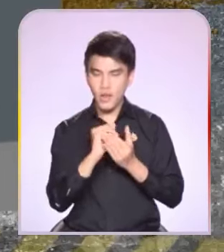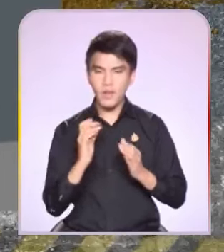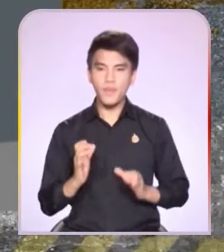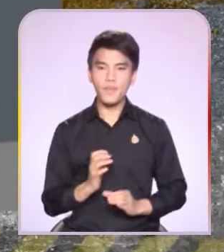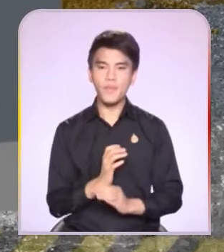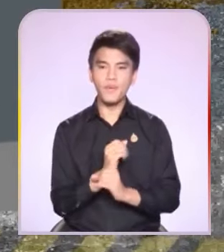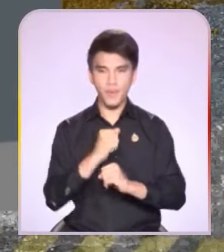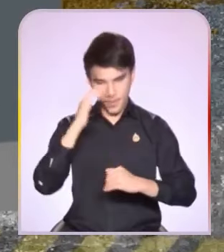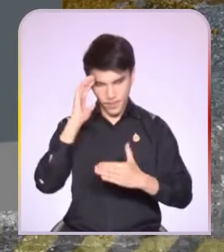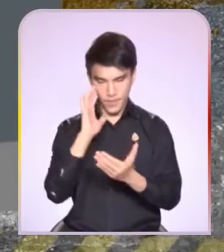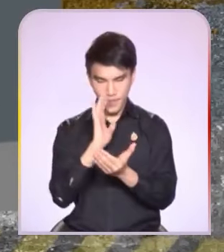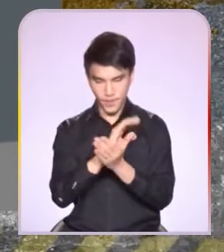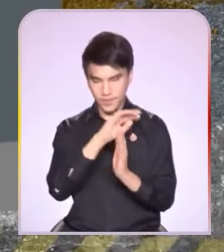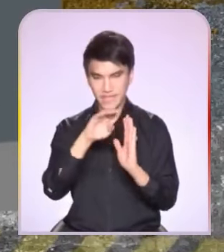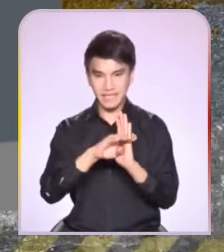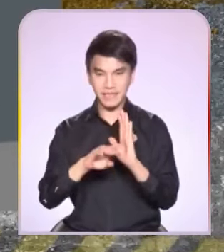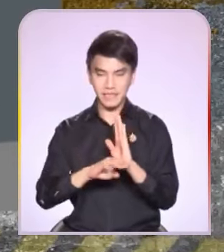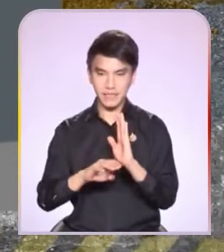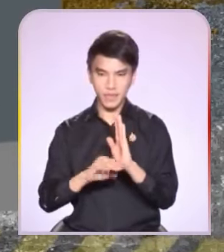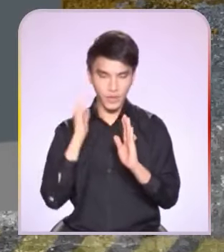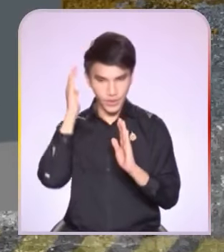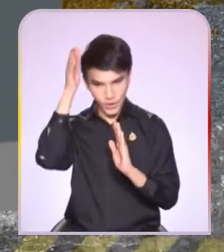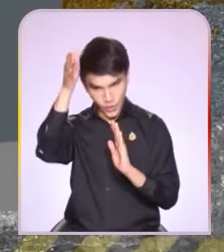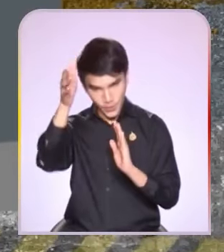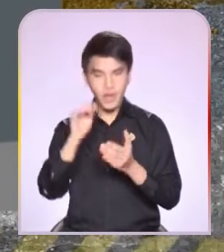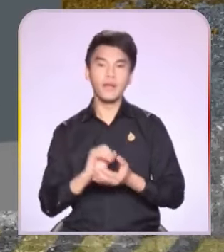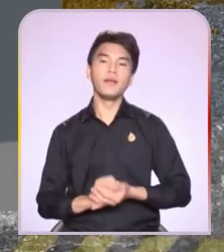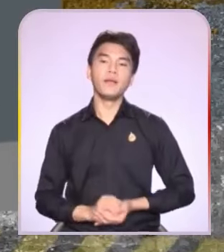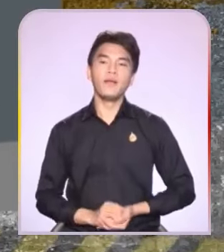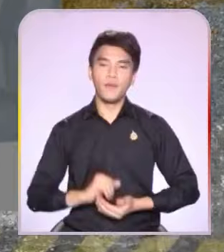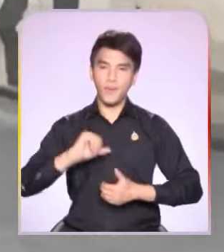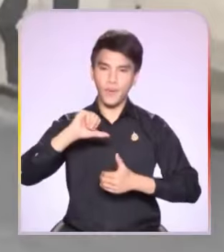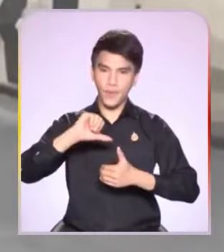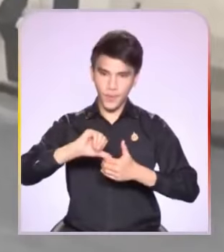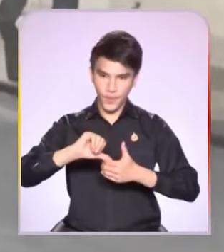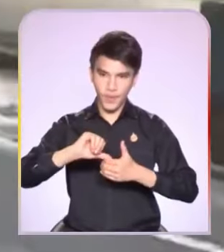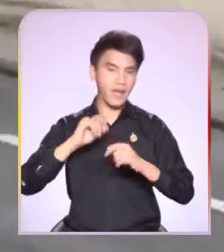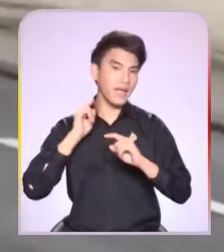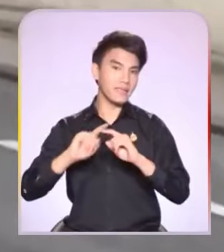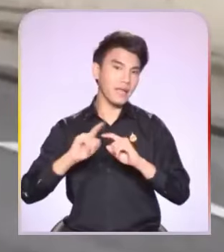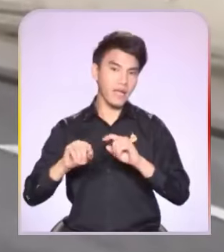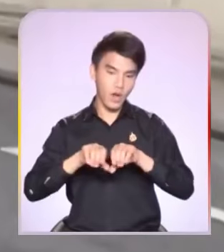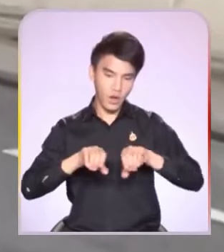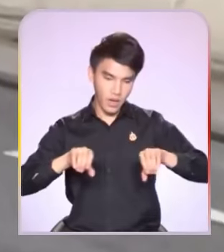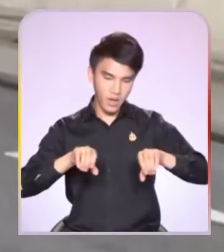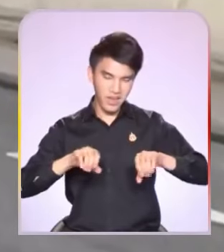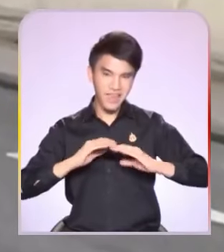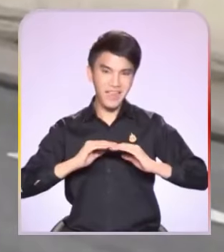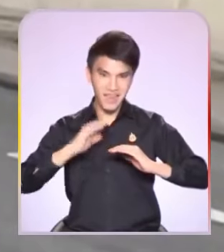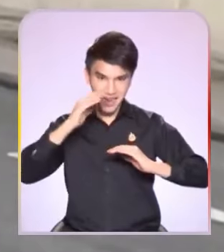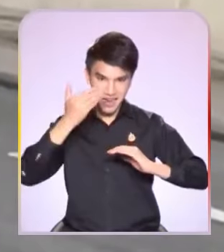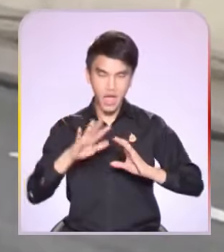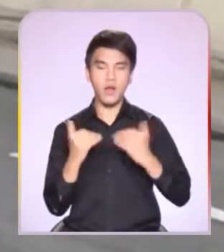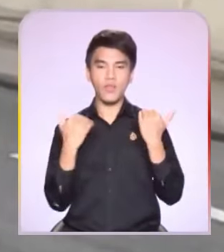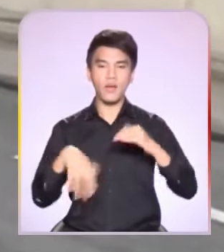รุปให้กับพนักงานสอบสวนตามขั้นตอนส่วนที่มีการติดตั้งก๊าซถังก๊าซเกินจำนวนที่ได้รับอนุญา